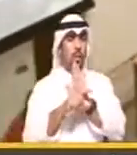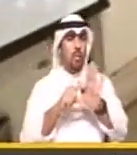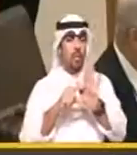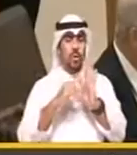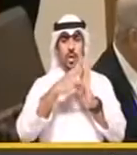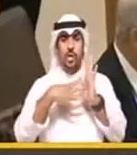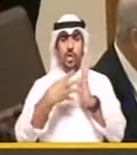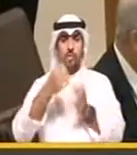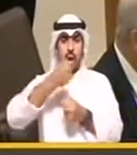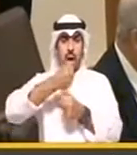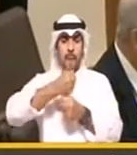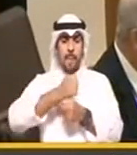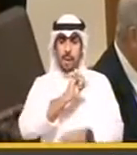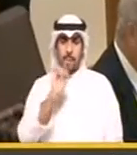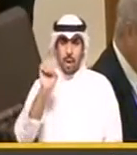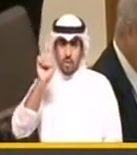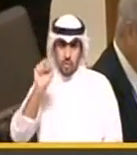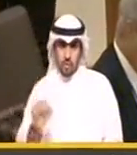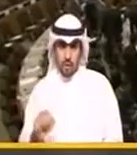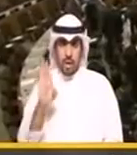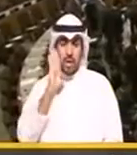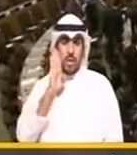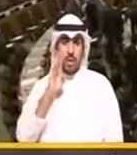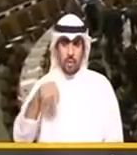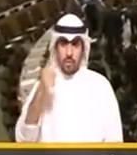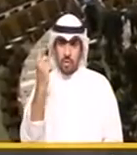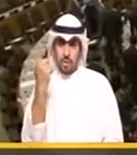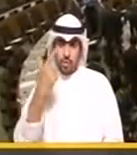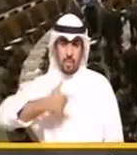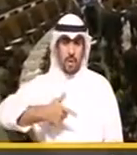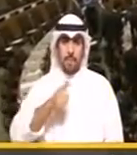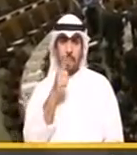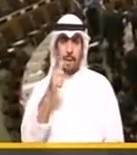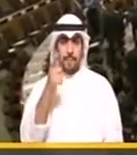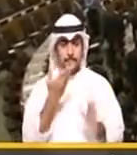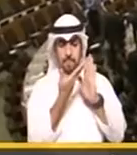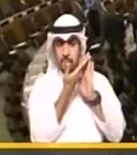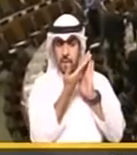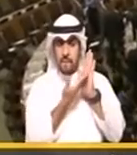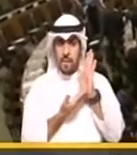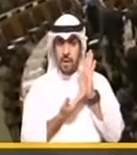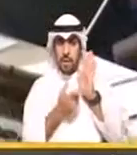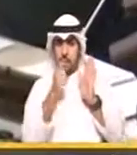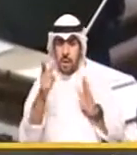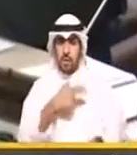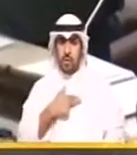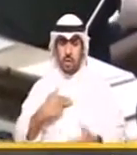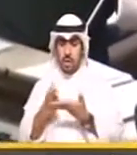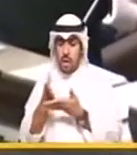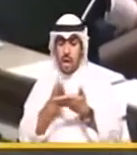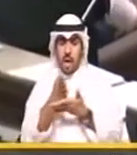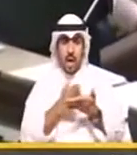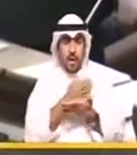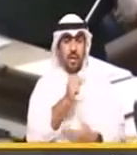اعمال الجمعيه العامه للامم المتحده في دورتها الحاليه واستعرض النائب الاول لرئيس مجلس الوزراء ووزير الخارجيه في كلمه